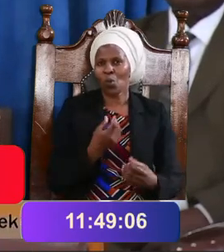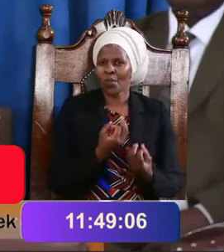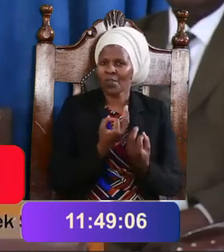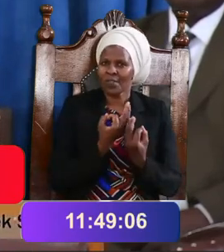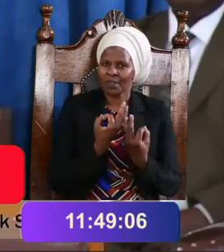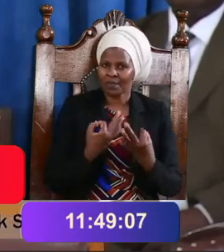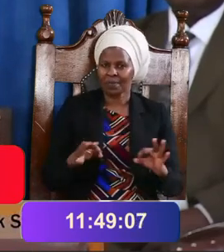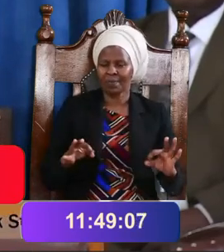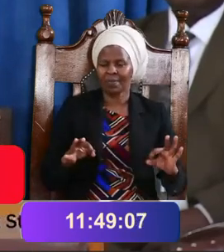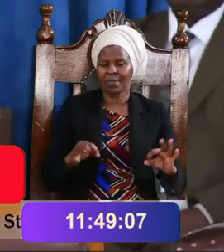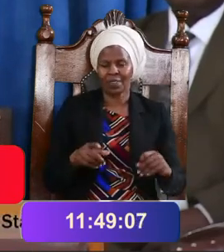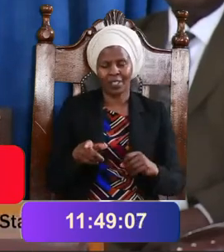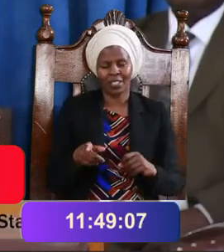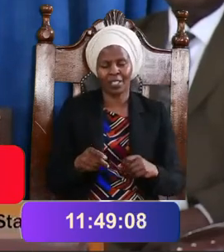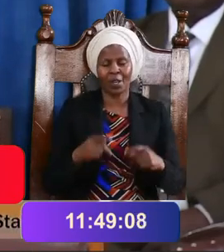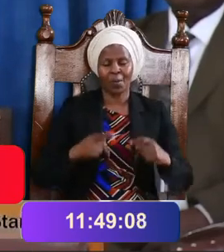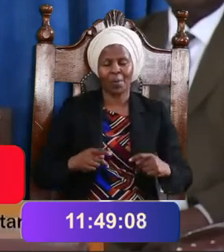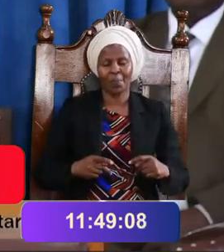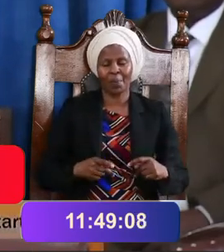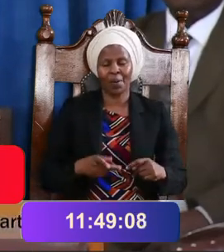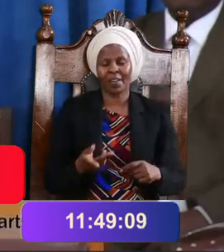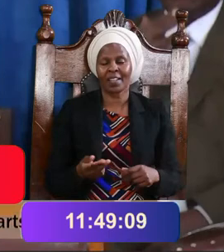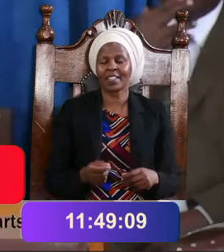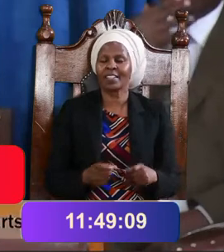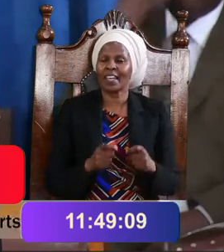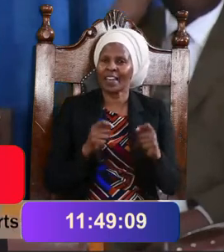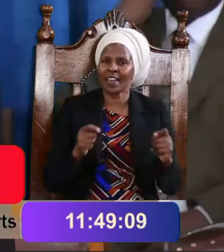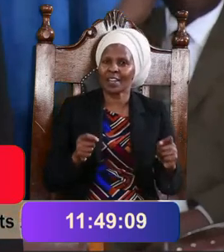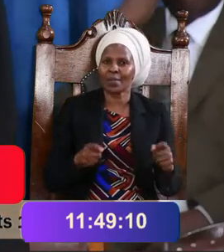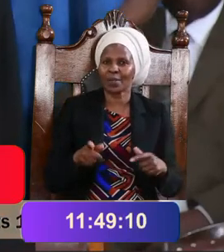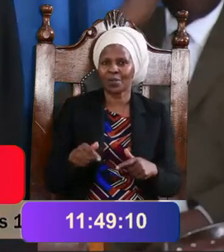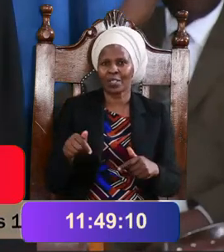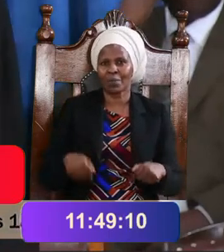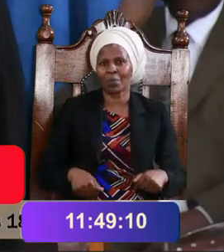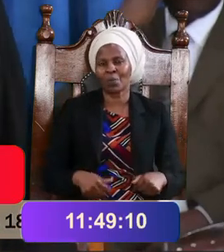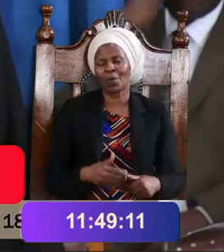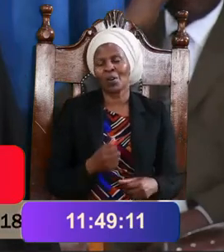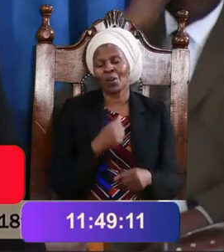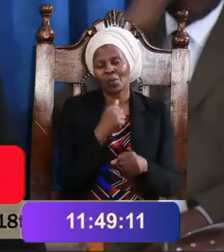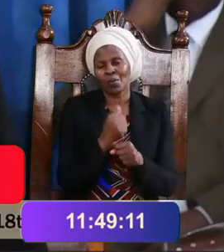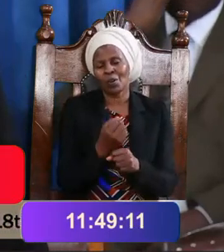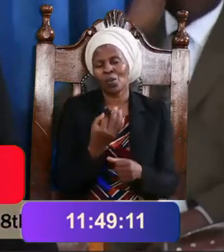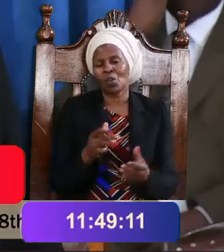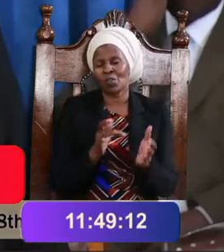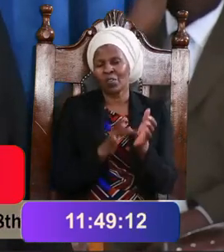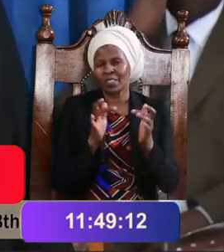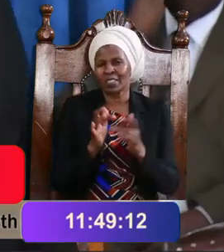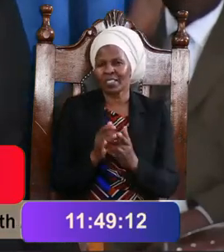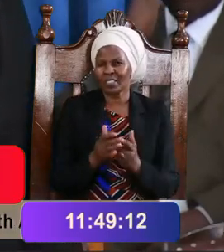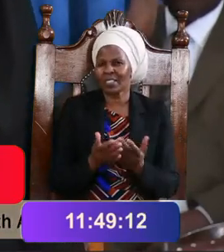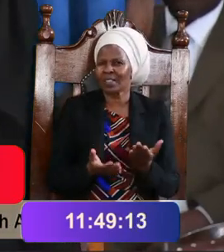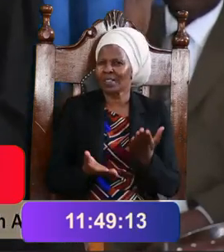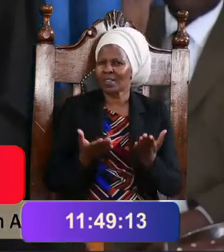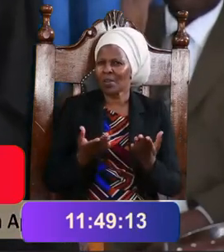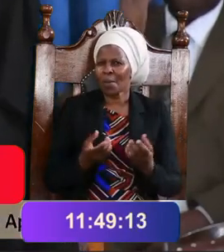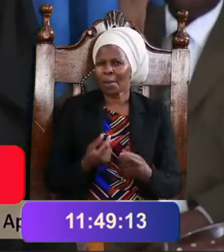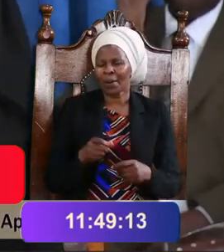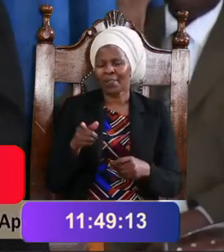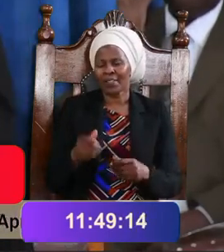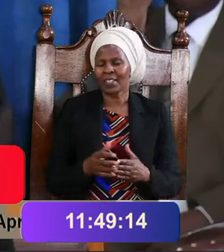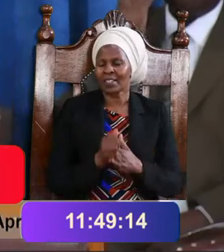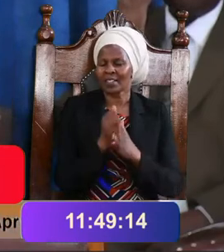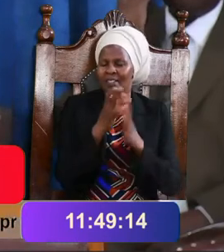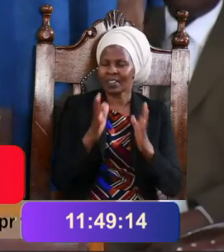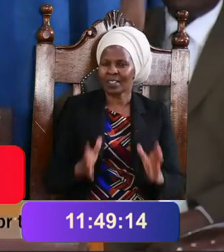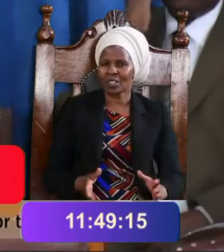ni adui. Kazi ya Yesu ilikuwa hailinganishwi na wale viongozi wa